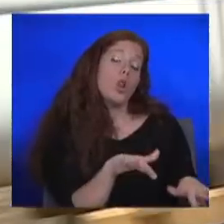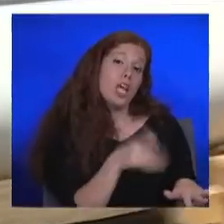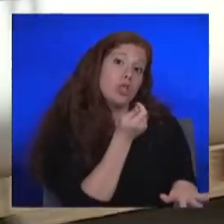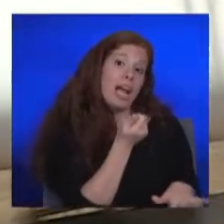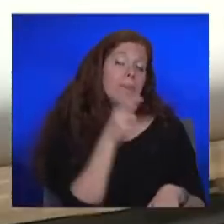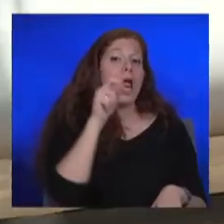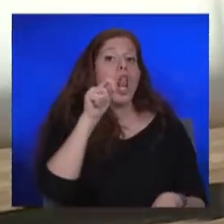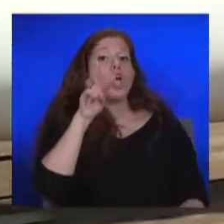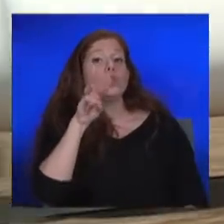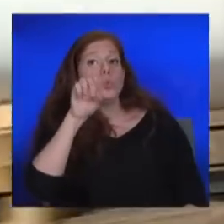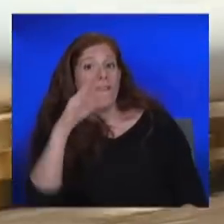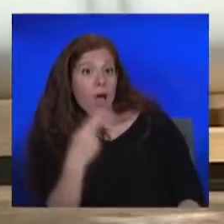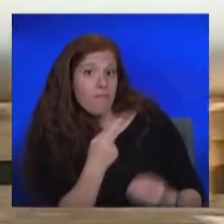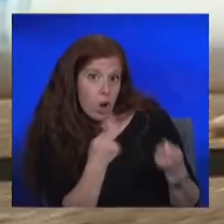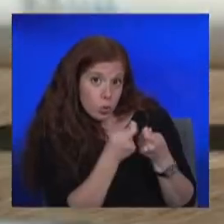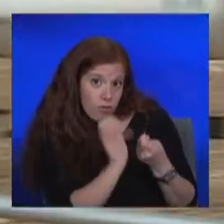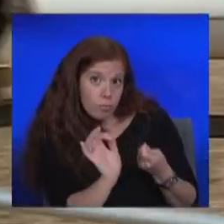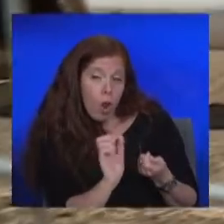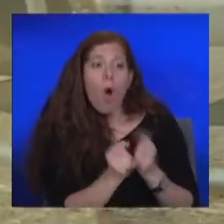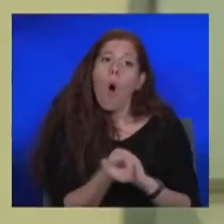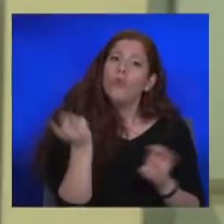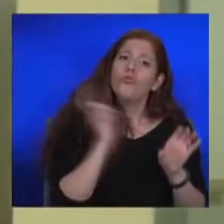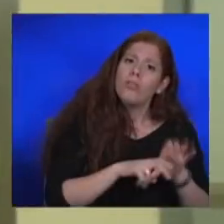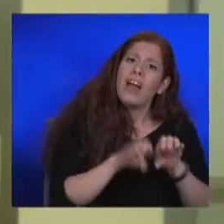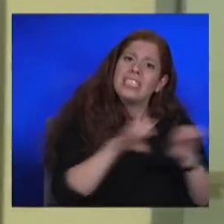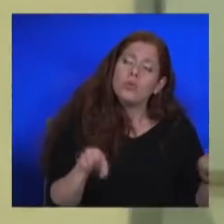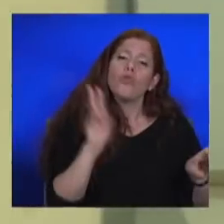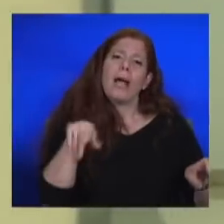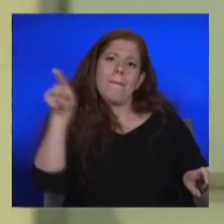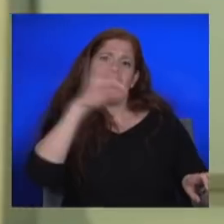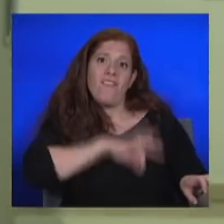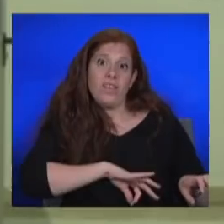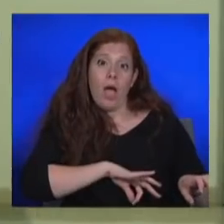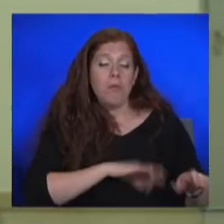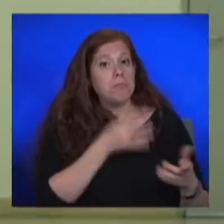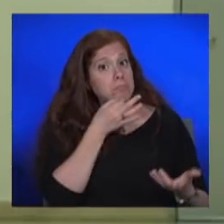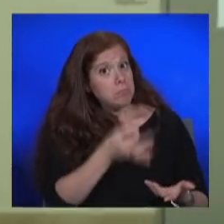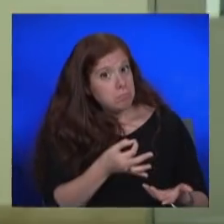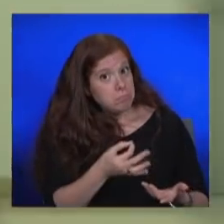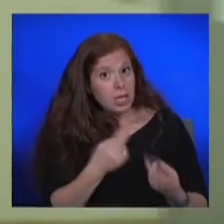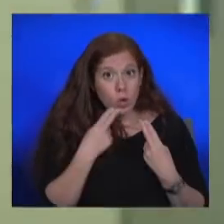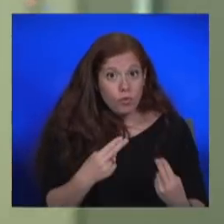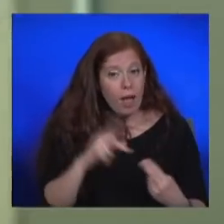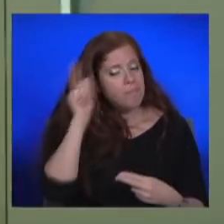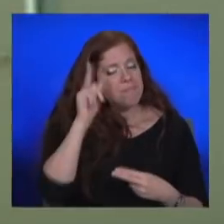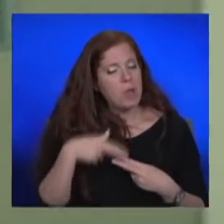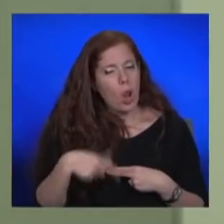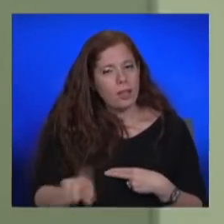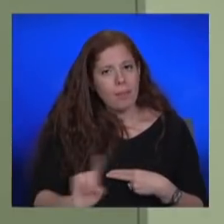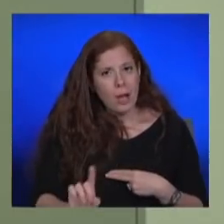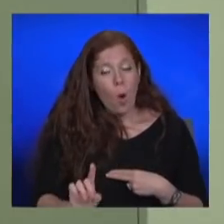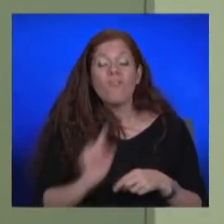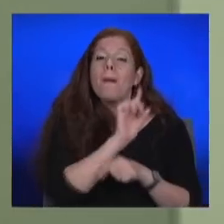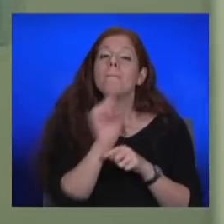שהשתתפה בצורה לגיטימית בצינור שישמש גם אותה? את התשובה כנראה לא נדע בקרוב. בינתיים לא הייתה מזיקה